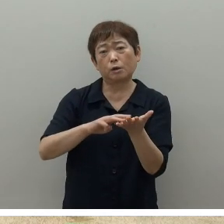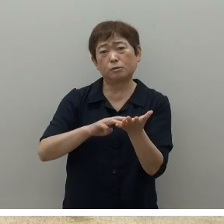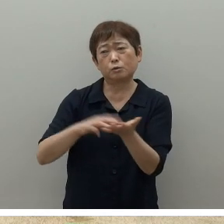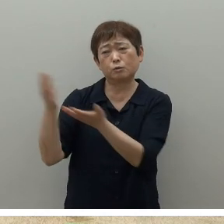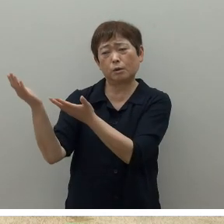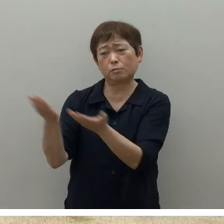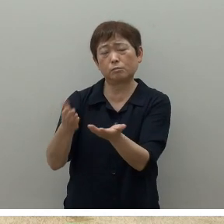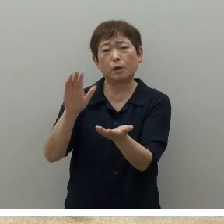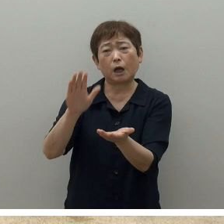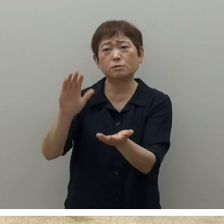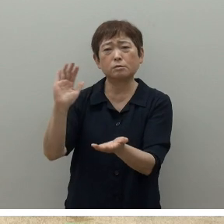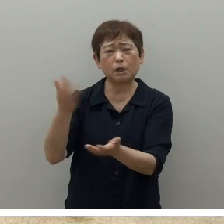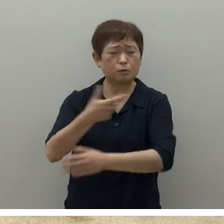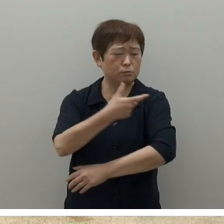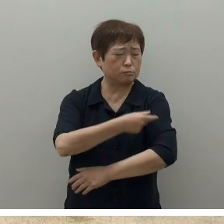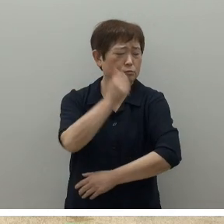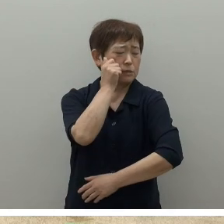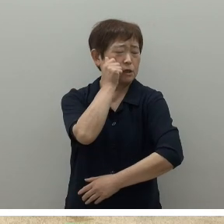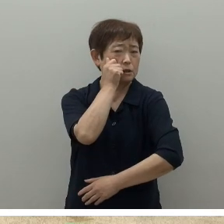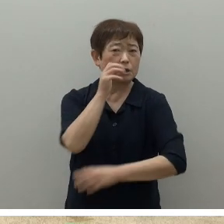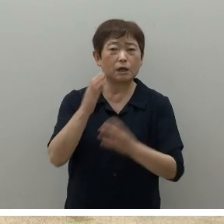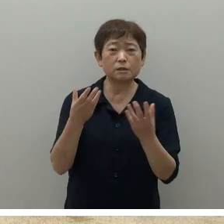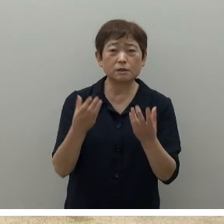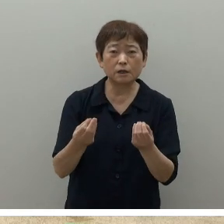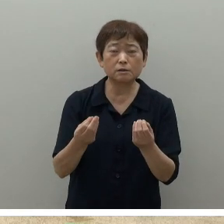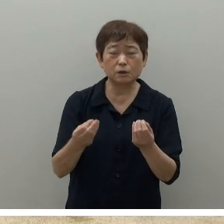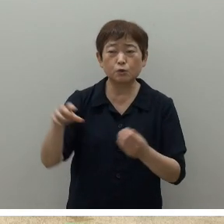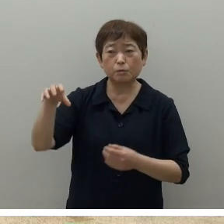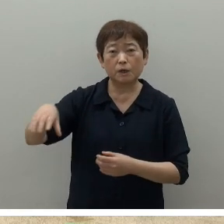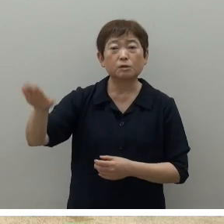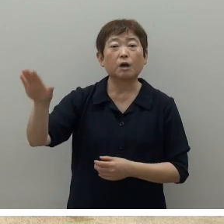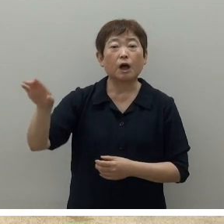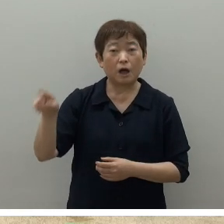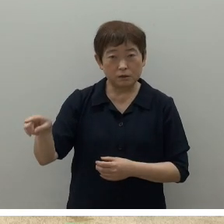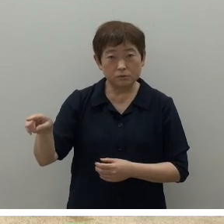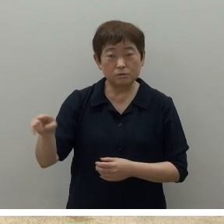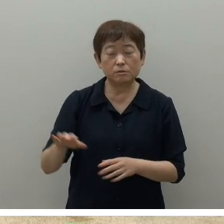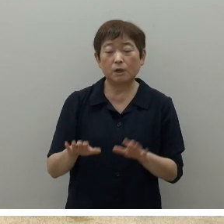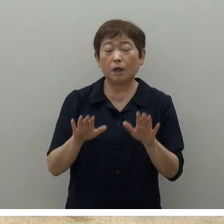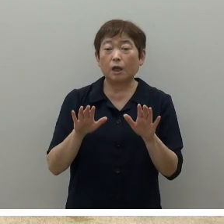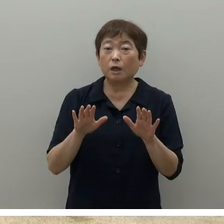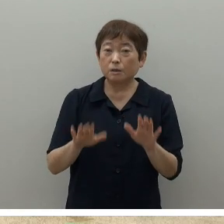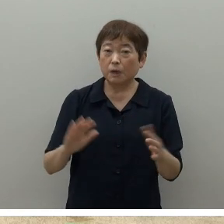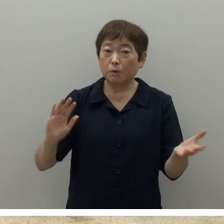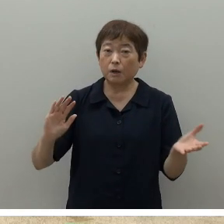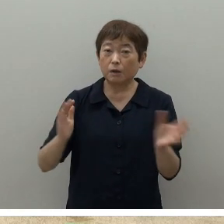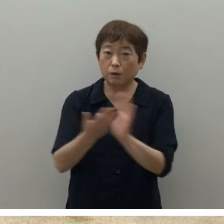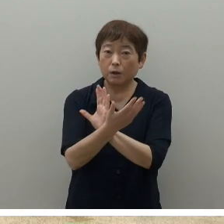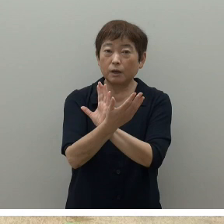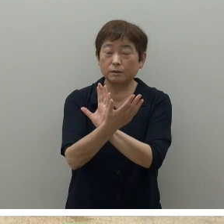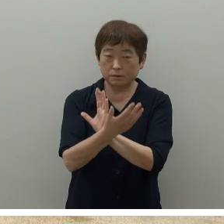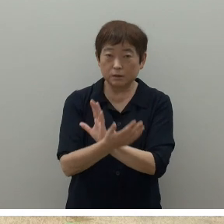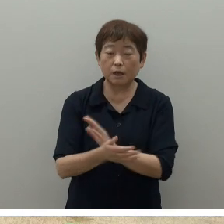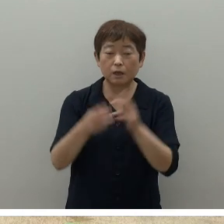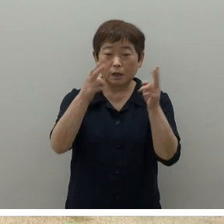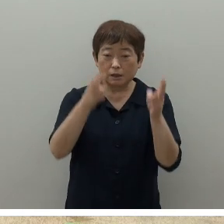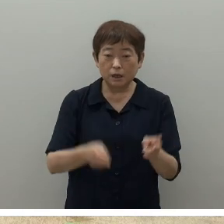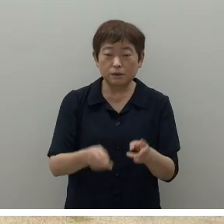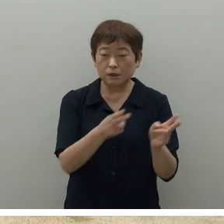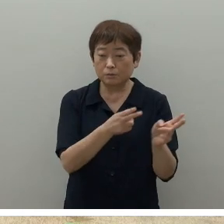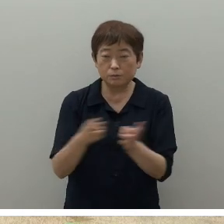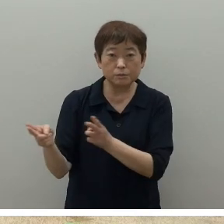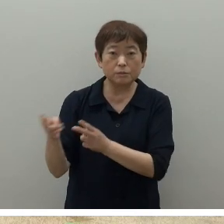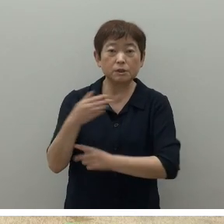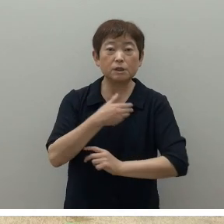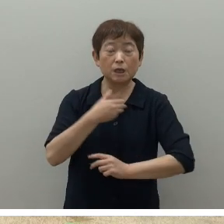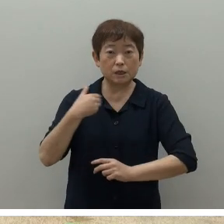に、打てなかったというところが、ここに来てですね、体制が各自治体とも整い